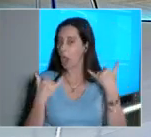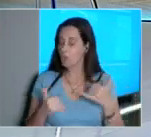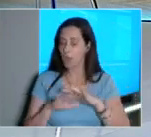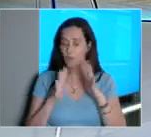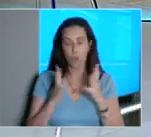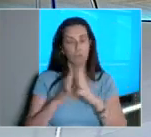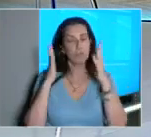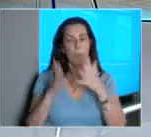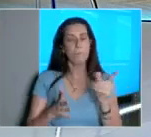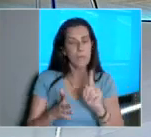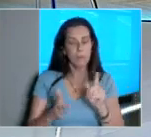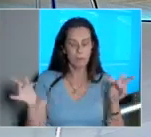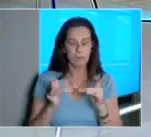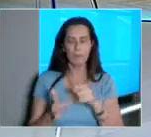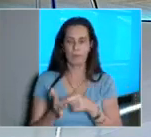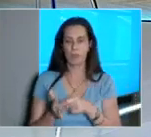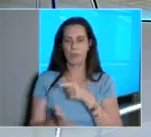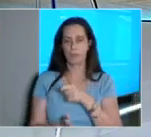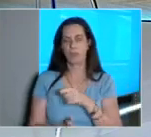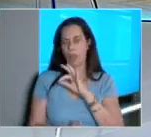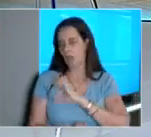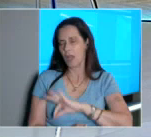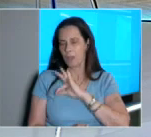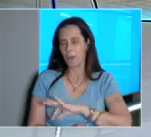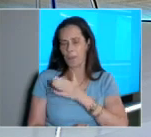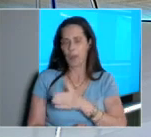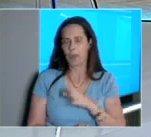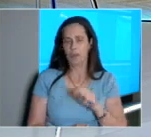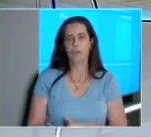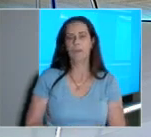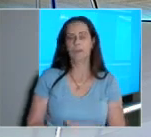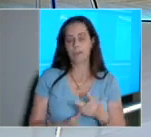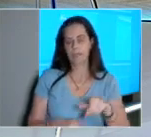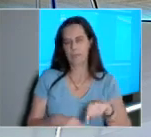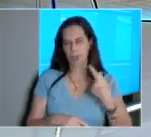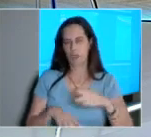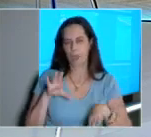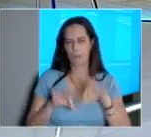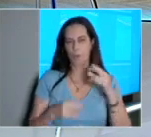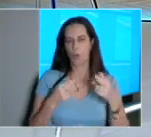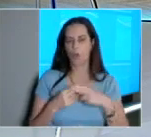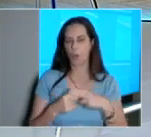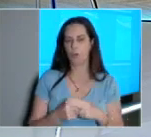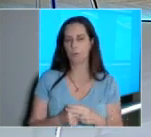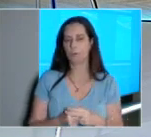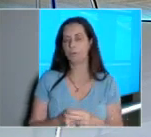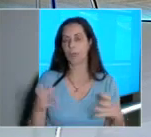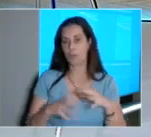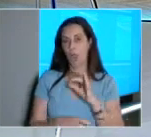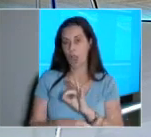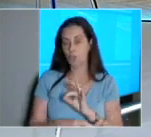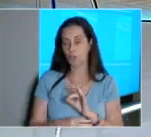שכל האש תהיה מוסטת עכשיו אל האויב הגדול ביותר של בנימין נתניהו במערכת הבחירות הזאת, אביגדור ליברמן, ישראל